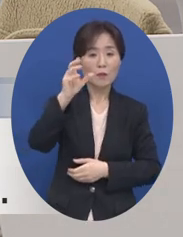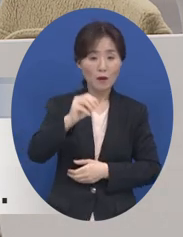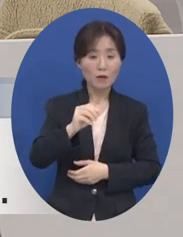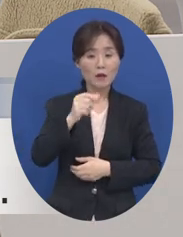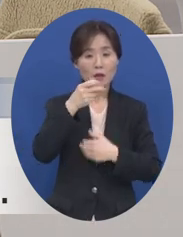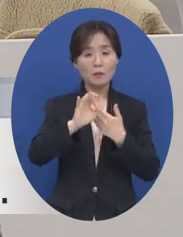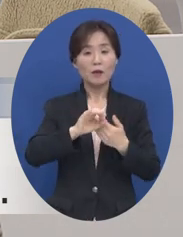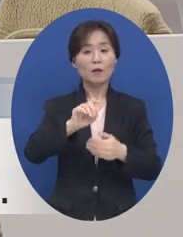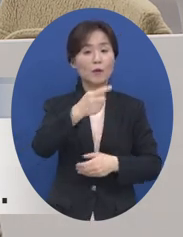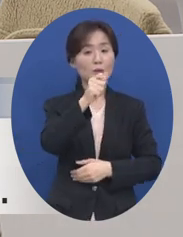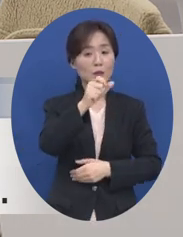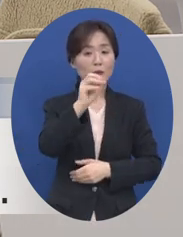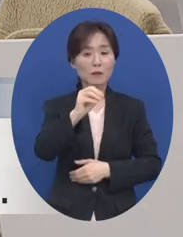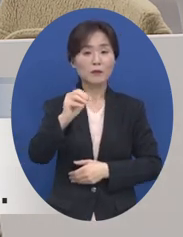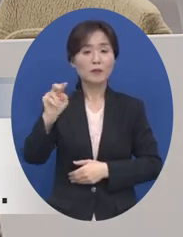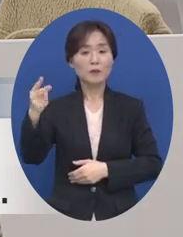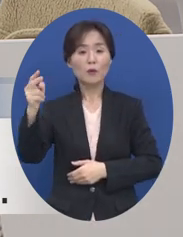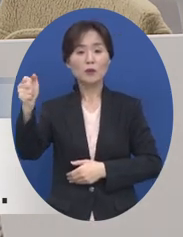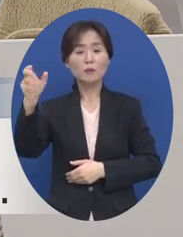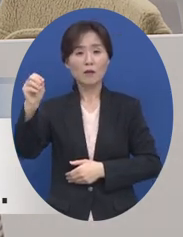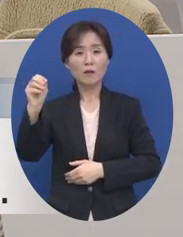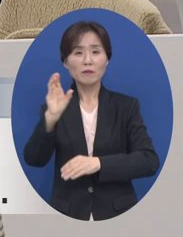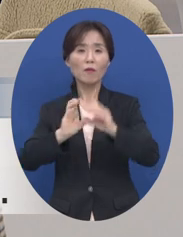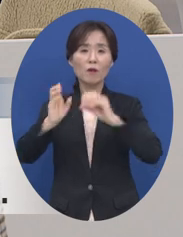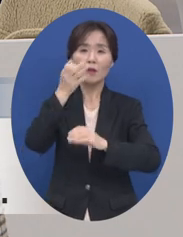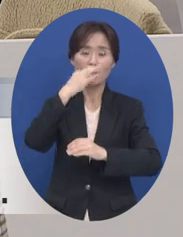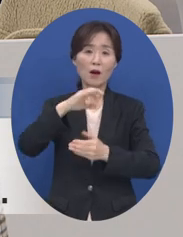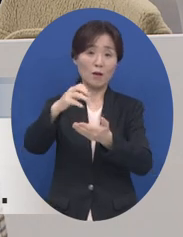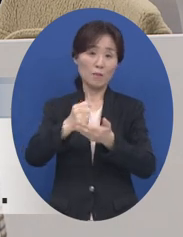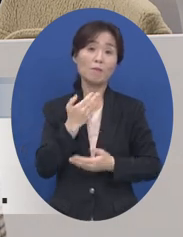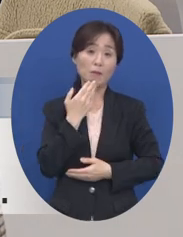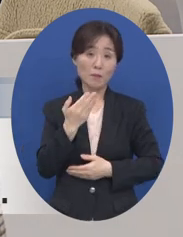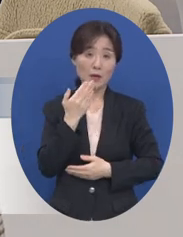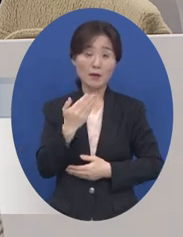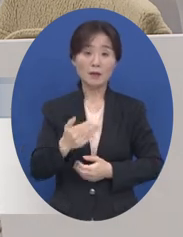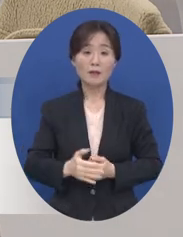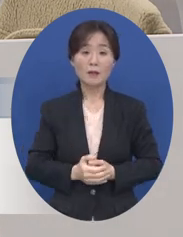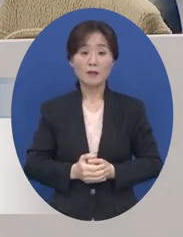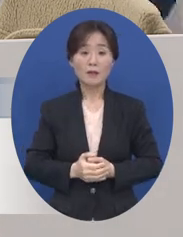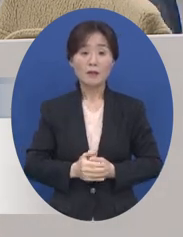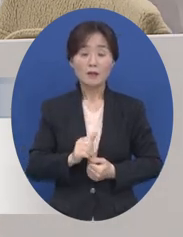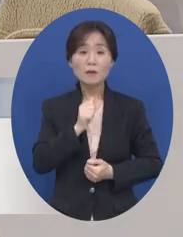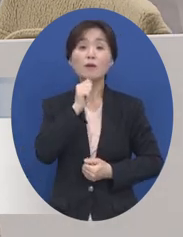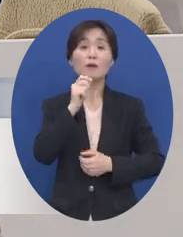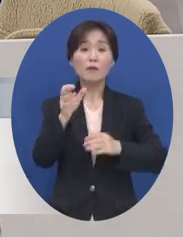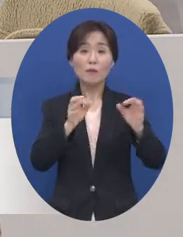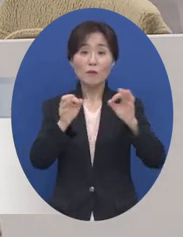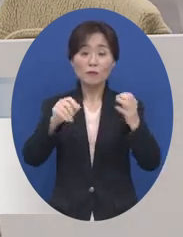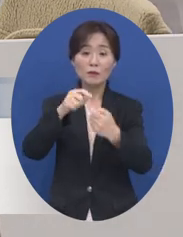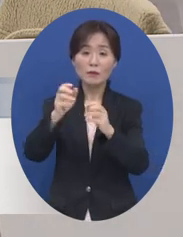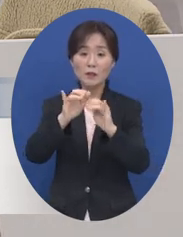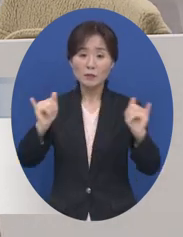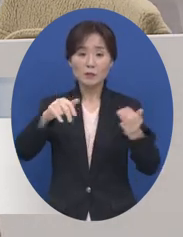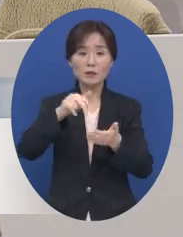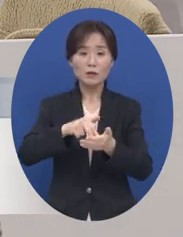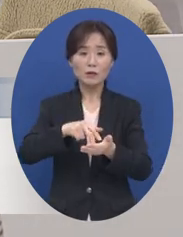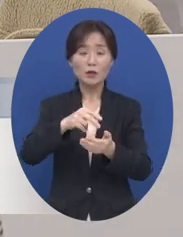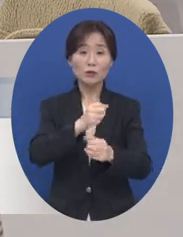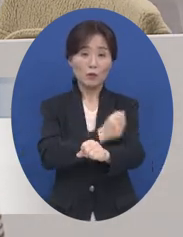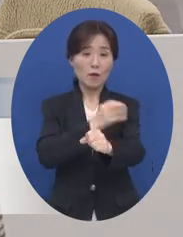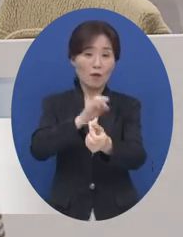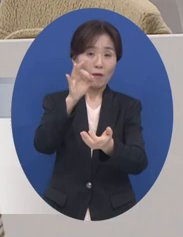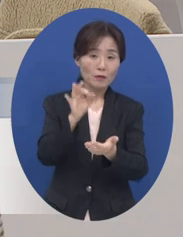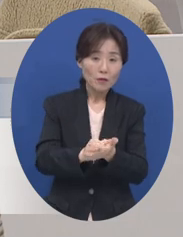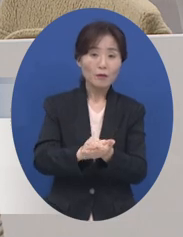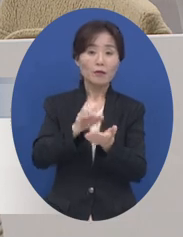원 이상의 추가 이익이 돌아갈 거라고 저희가 분석하고 있고요. 소상공인 분들께서는 저렴한 수수료로